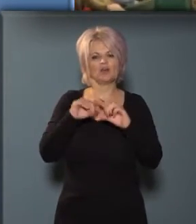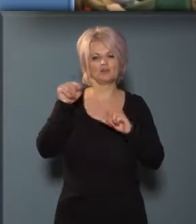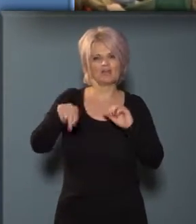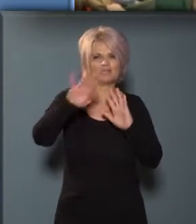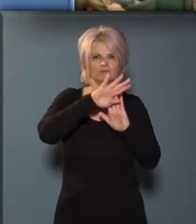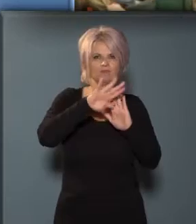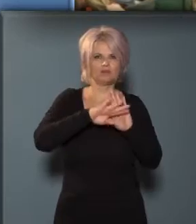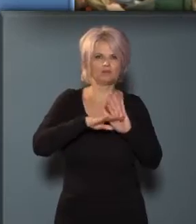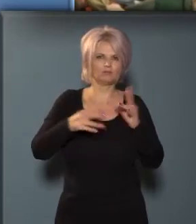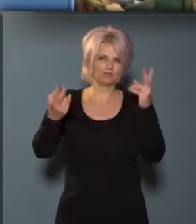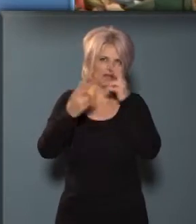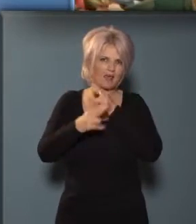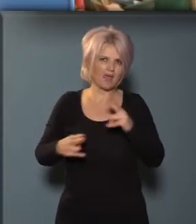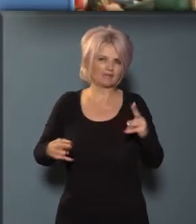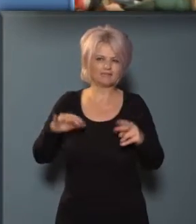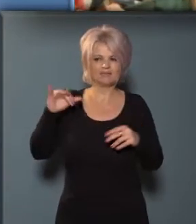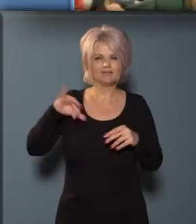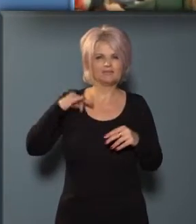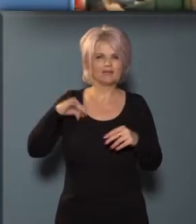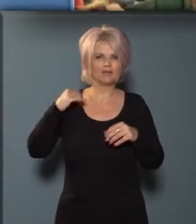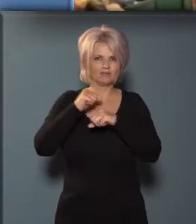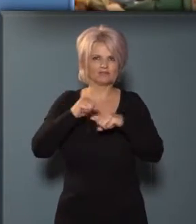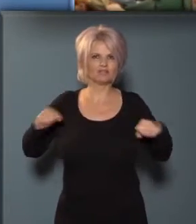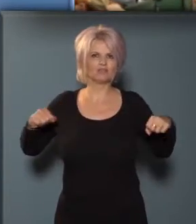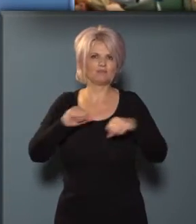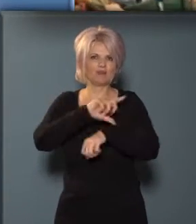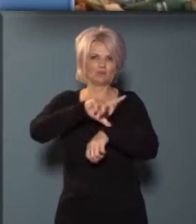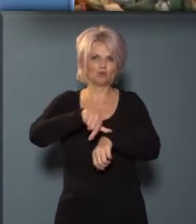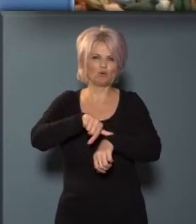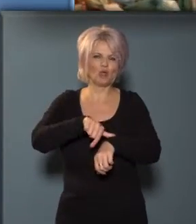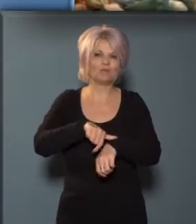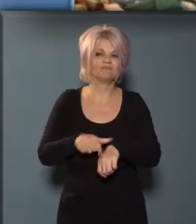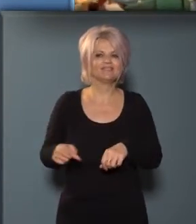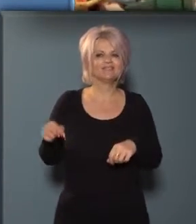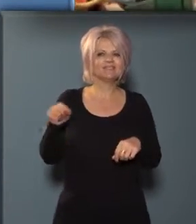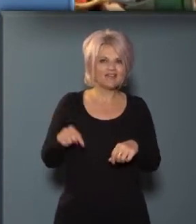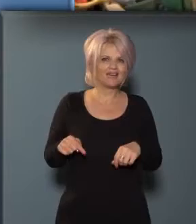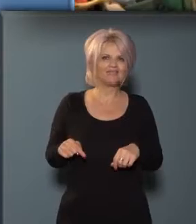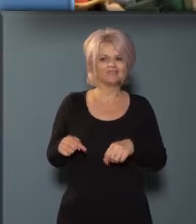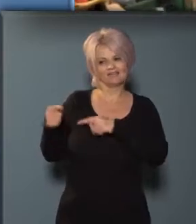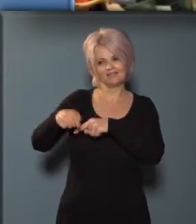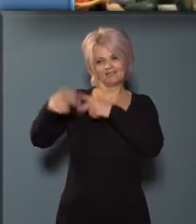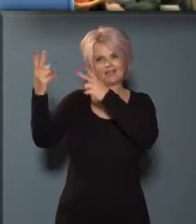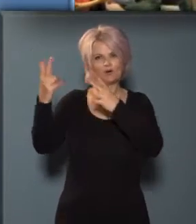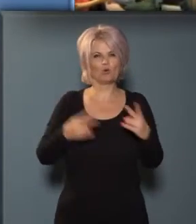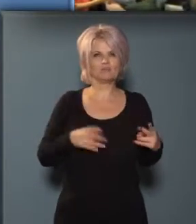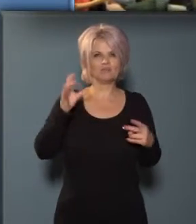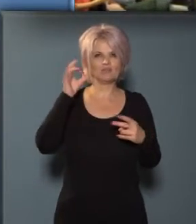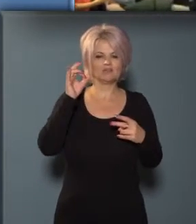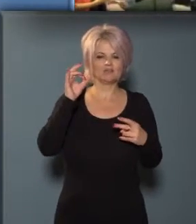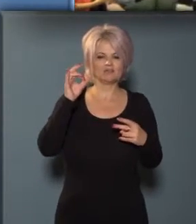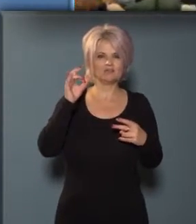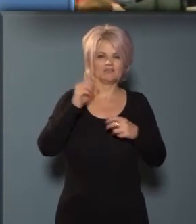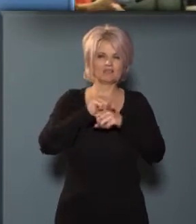feladatot is ellátja, mivel délelőttönként testnevelés órák vannak. Tehát effektíve idehozzuk, vagy a testnevelés